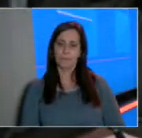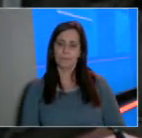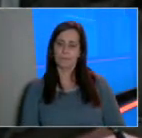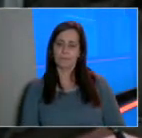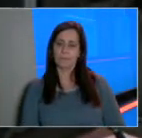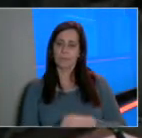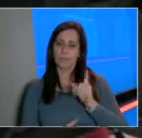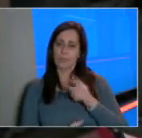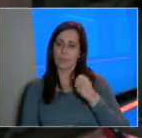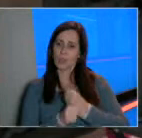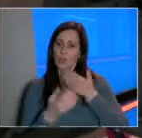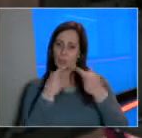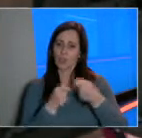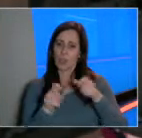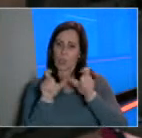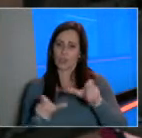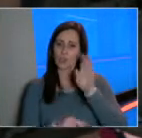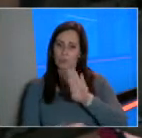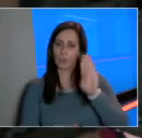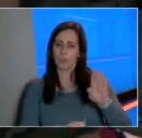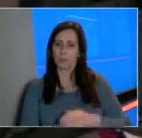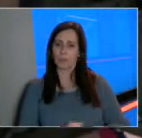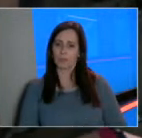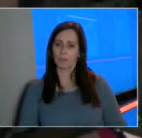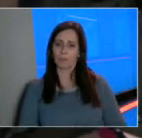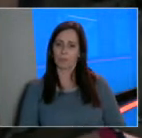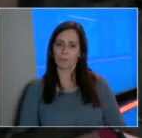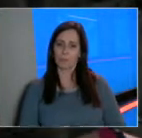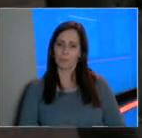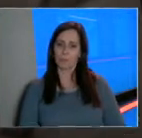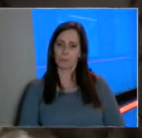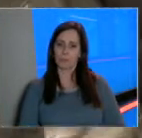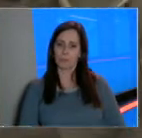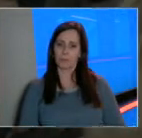אתה חושב שצריך לקיים דיון בחסינותו של ראש הממשלה?